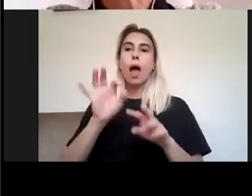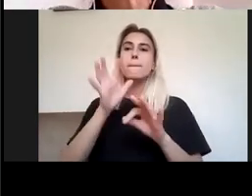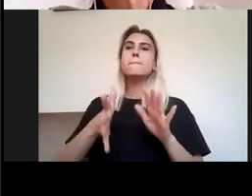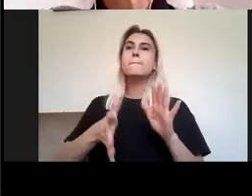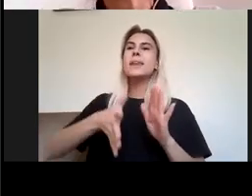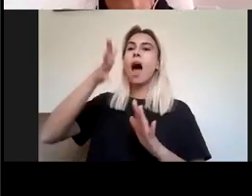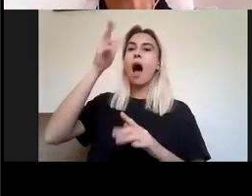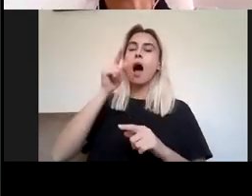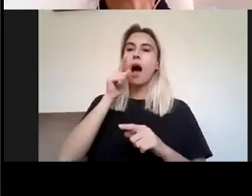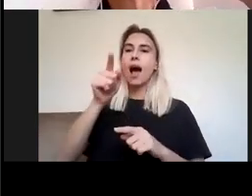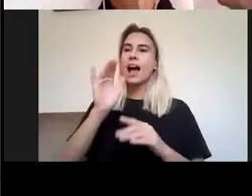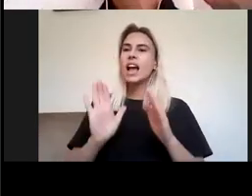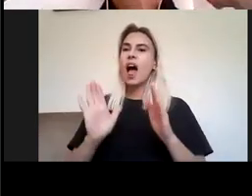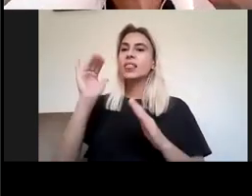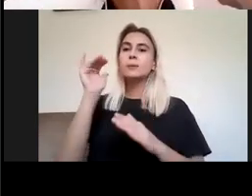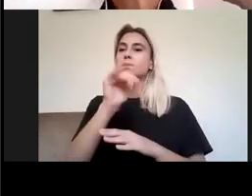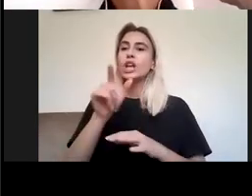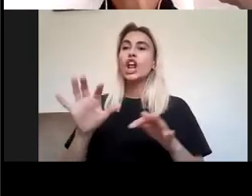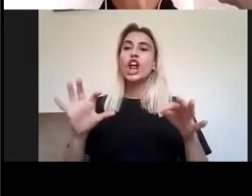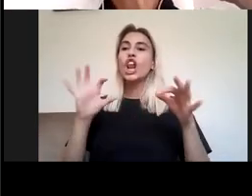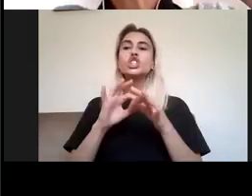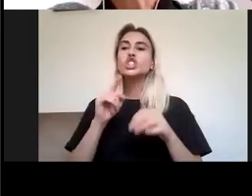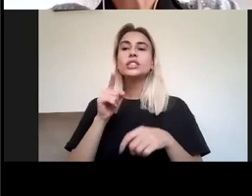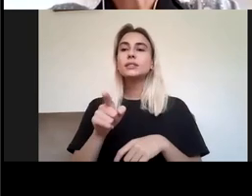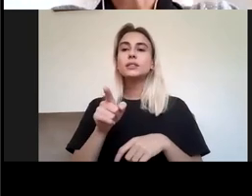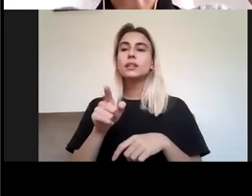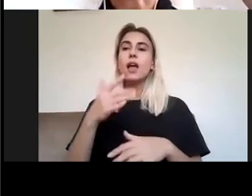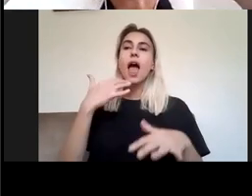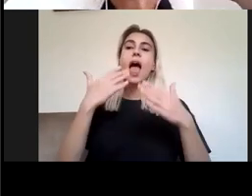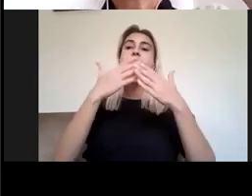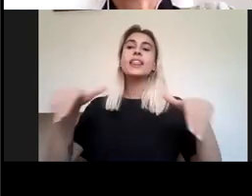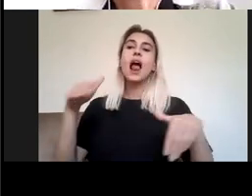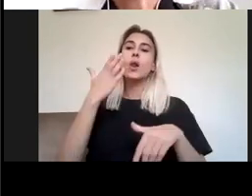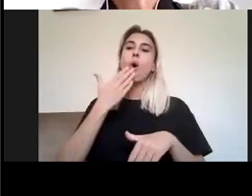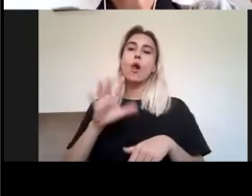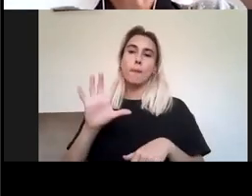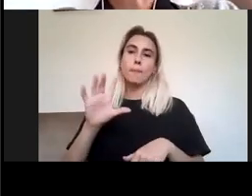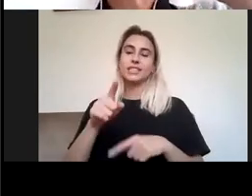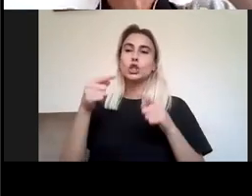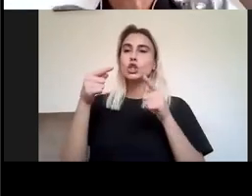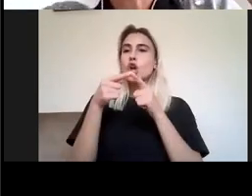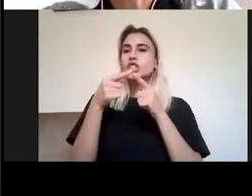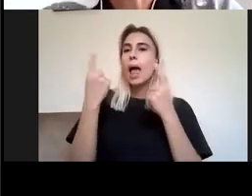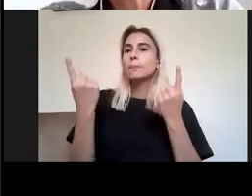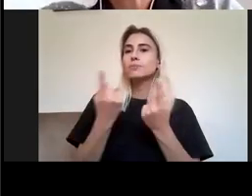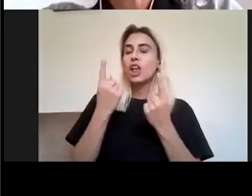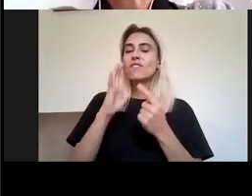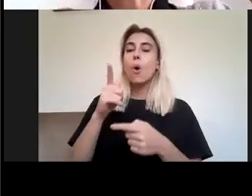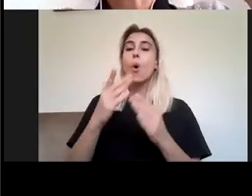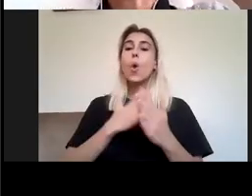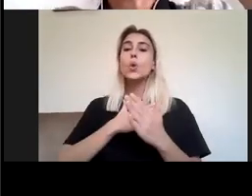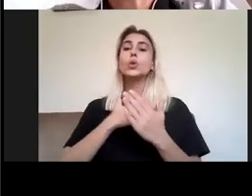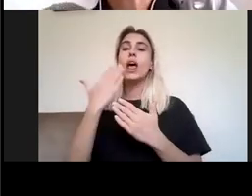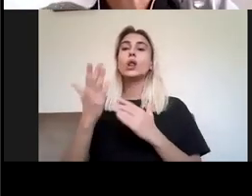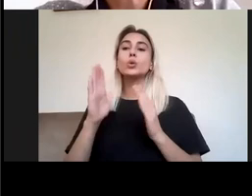olan kaldırımın ilişkisinde hem engel olmaması yani köşeli bir şey ya da onun önünde durabilecek bir